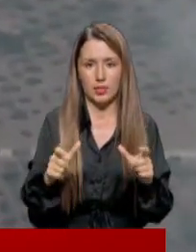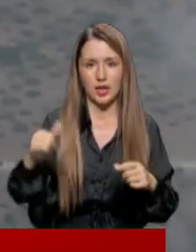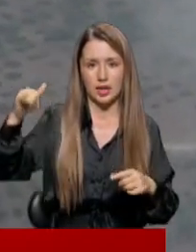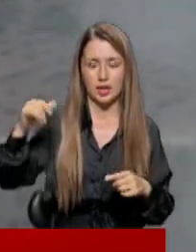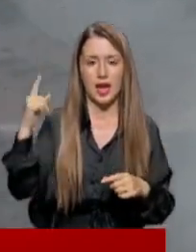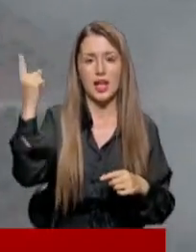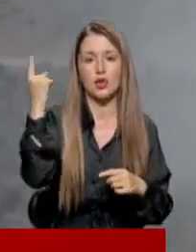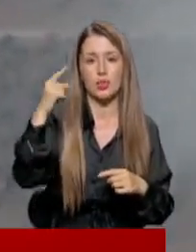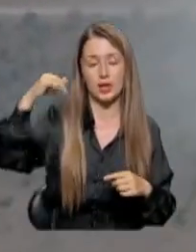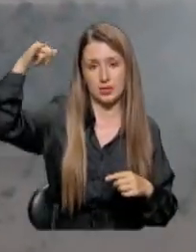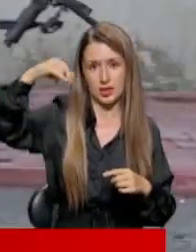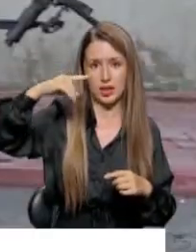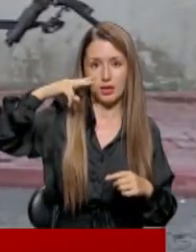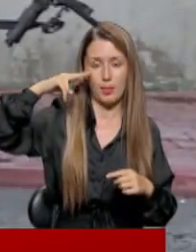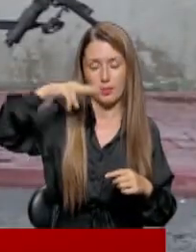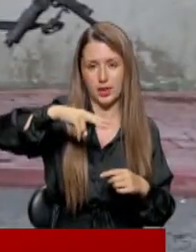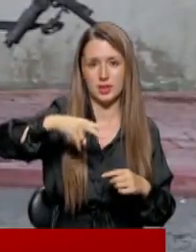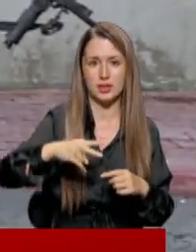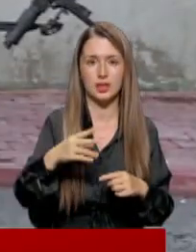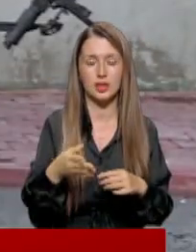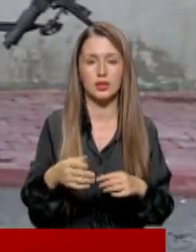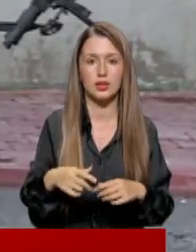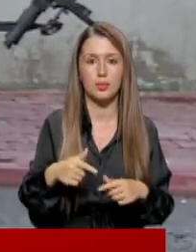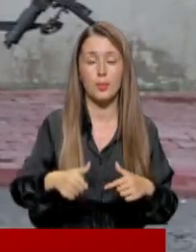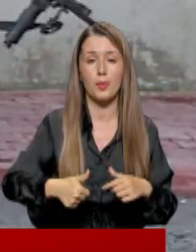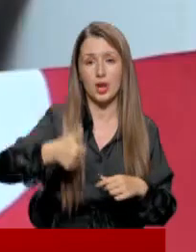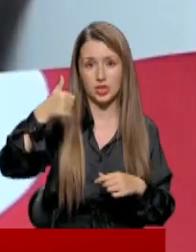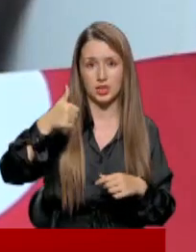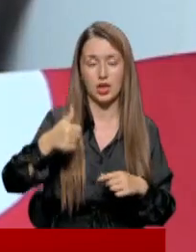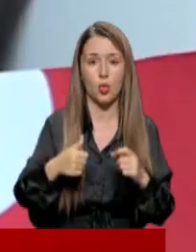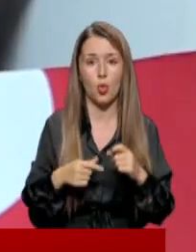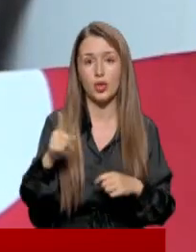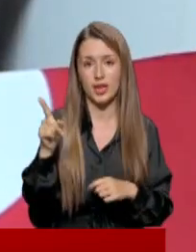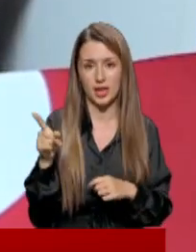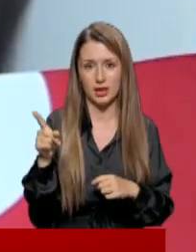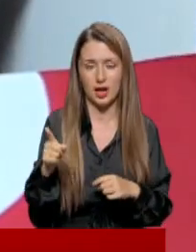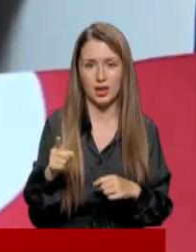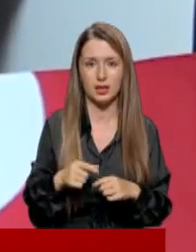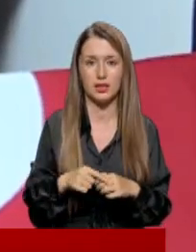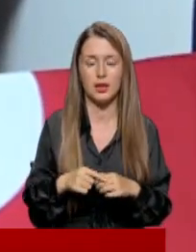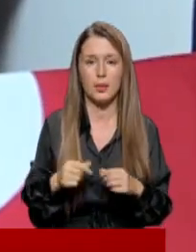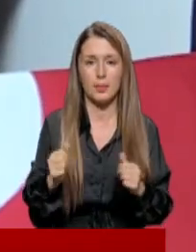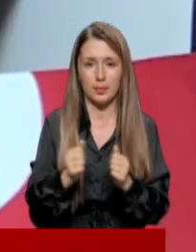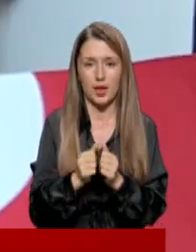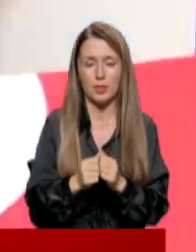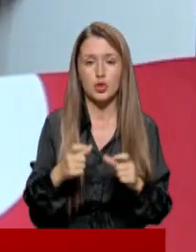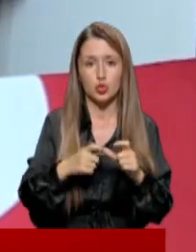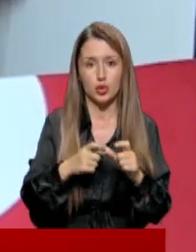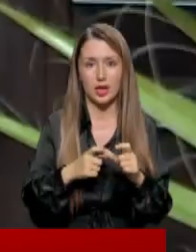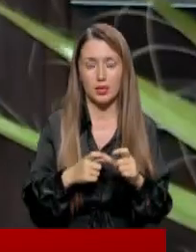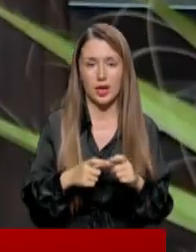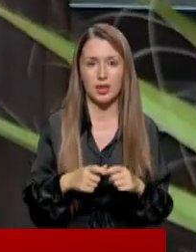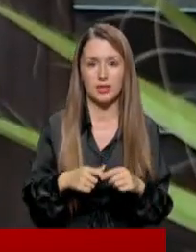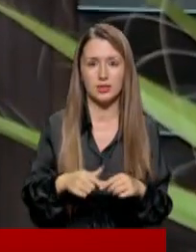helikopterle havadan inceledi. Ardından Genelkurmay Başkanı Orgeneral Yaşar Güler ve Komuta Kademesi ile birlikte Süleyman Şah